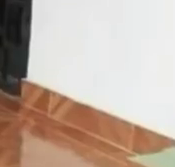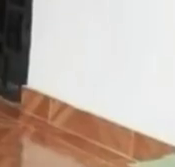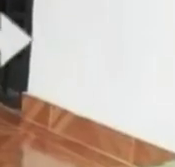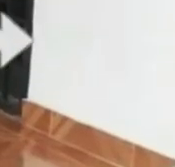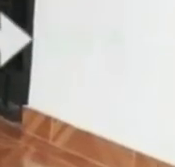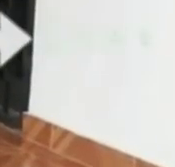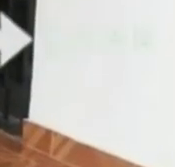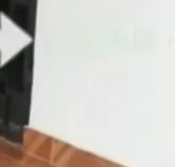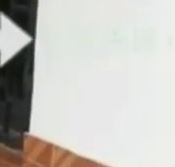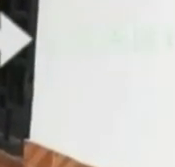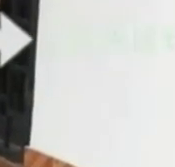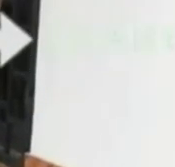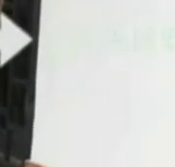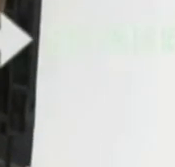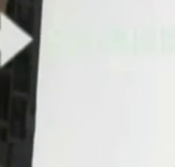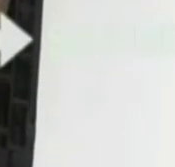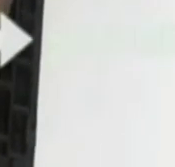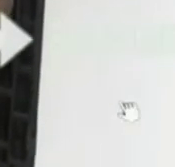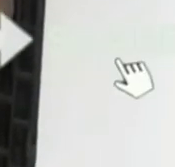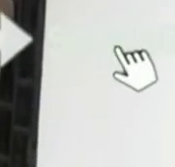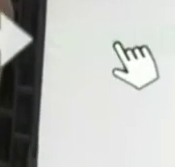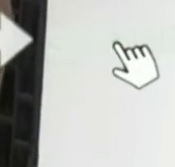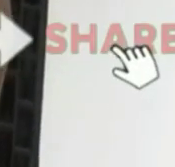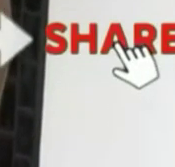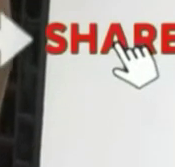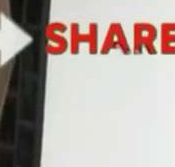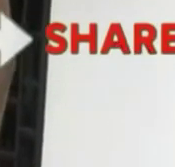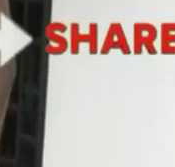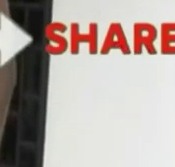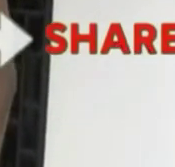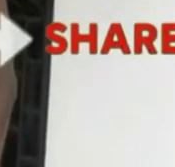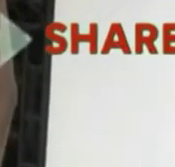572 sections communales, nous avons joindre service